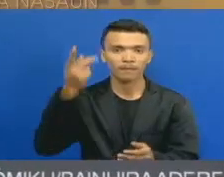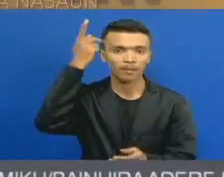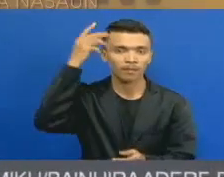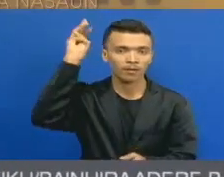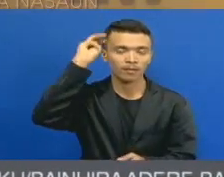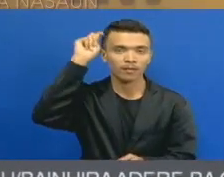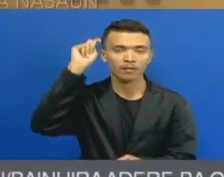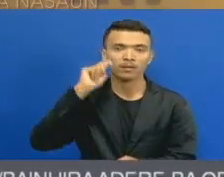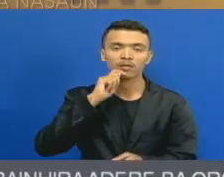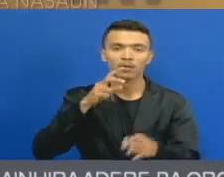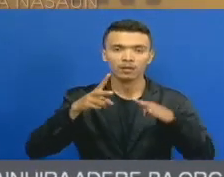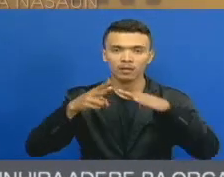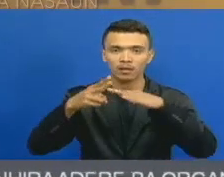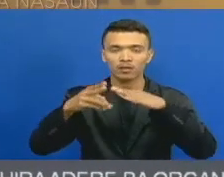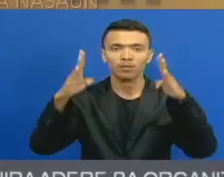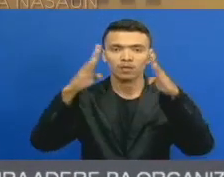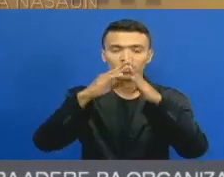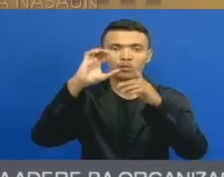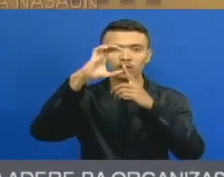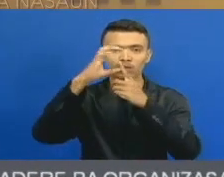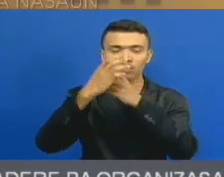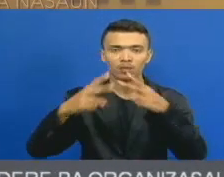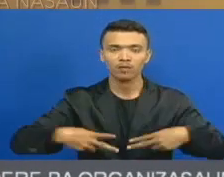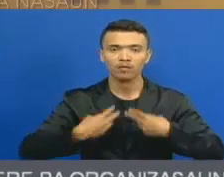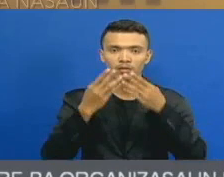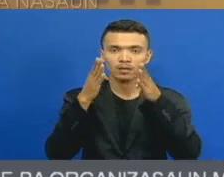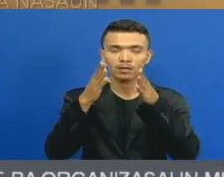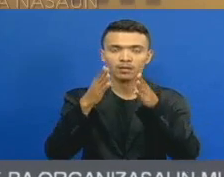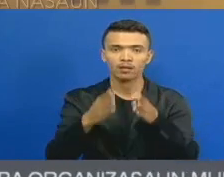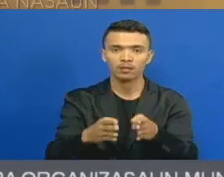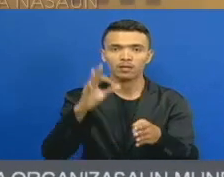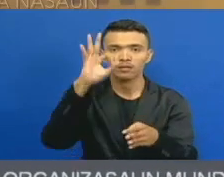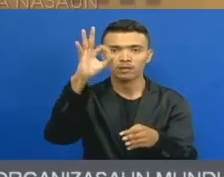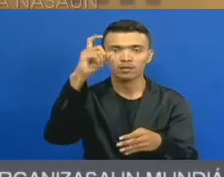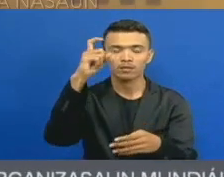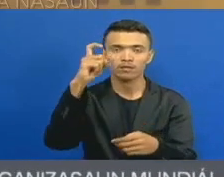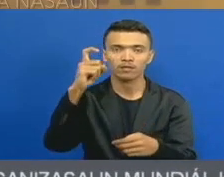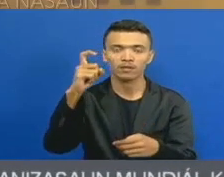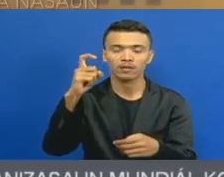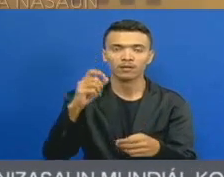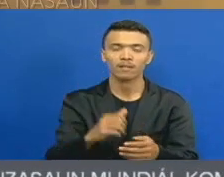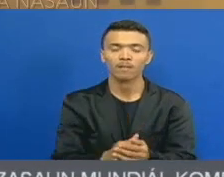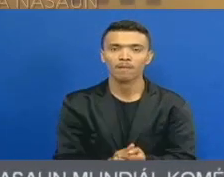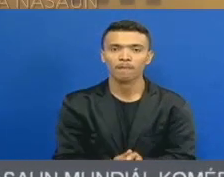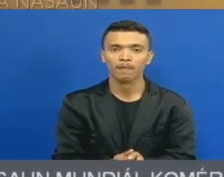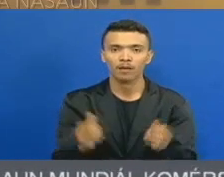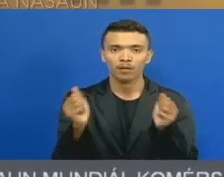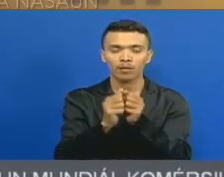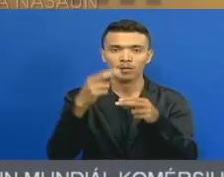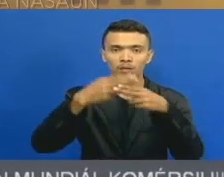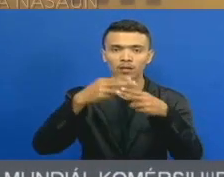Primeiro-ministro tau rumatang ruak inaugura uma lulik sau dojo proklamador RDTLI, Francisco Xavier do Amaral,